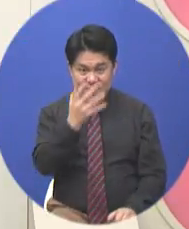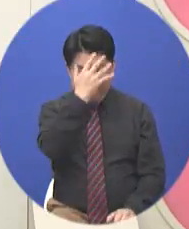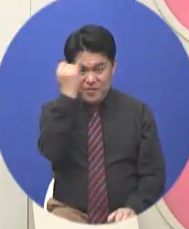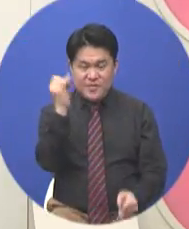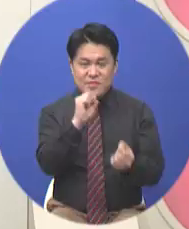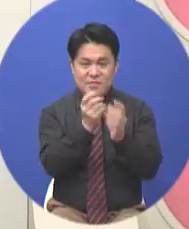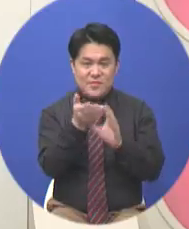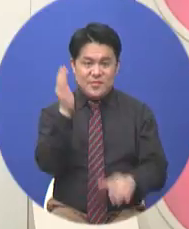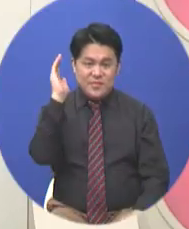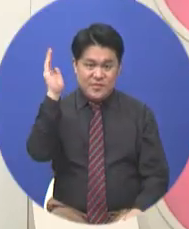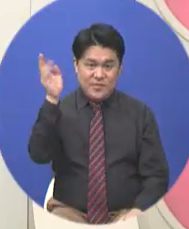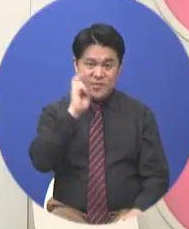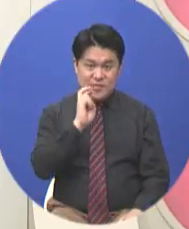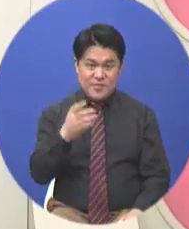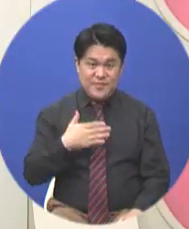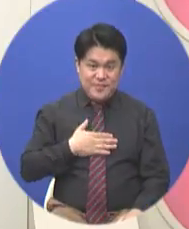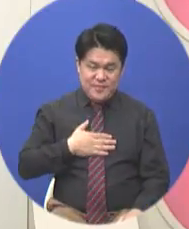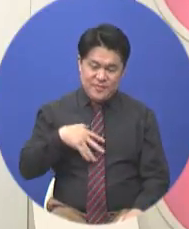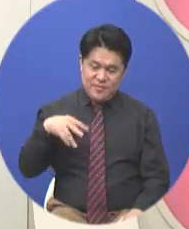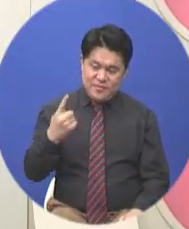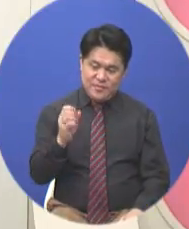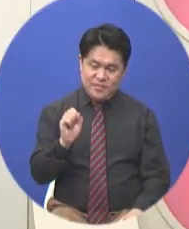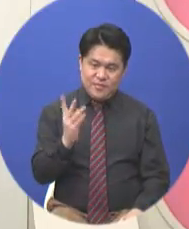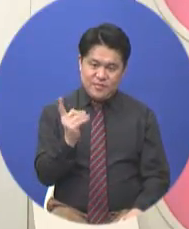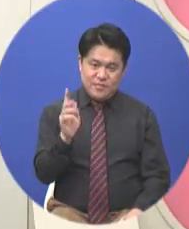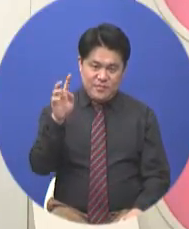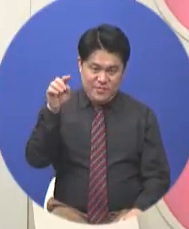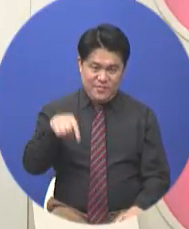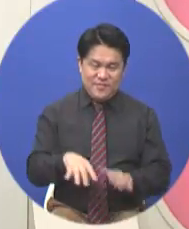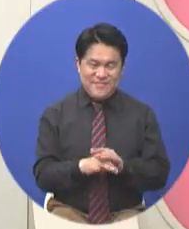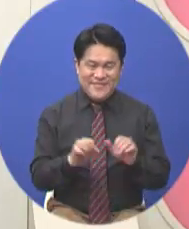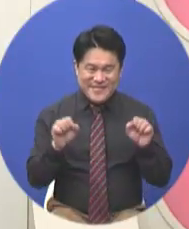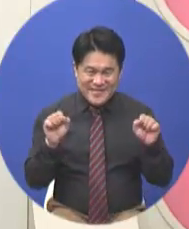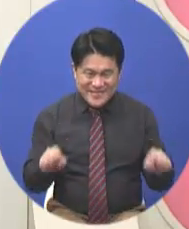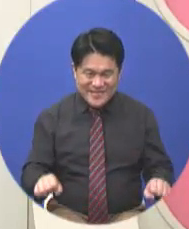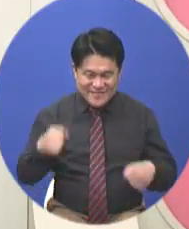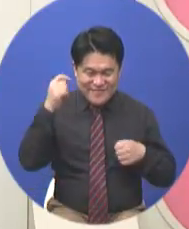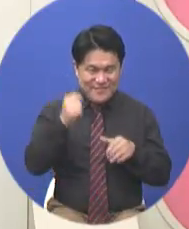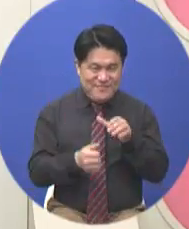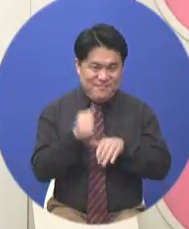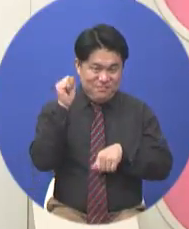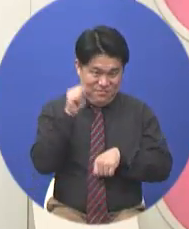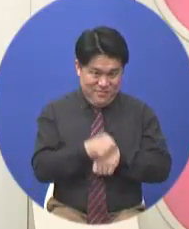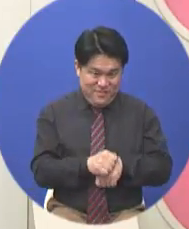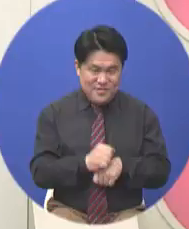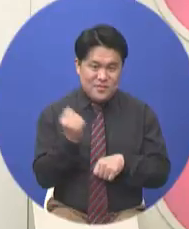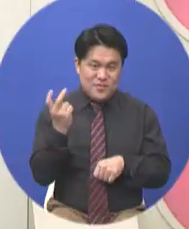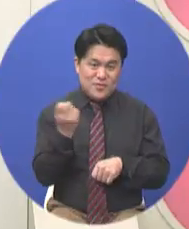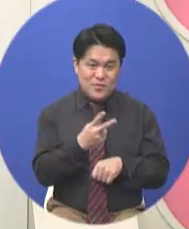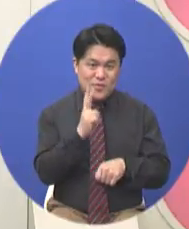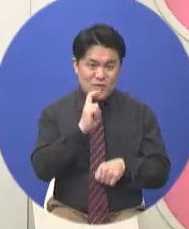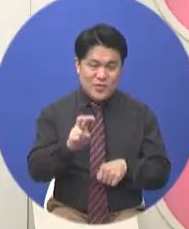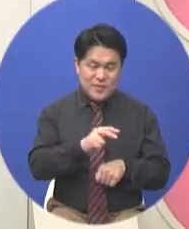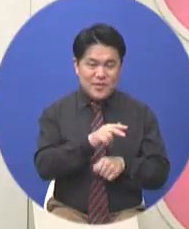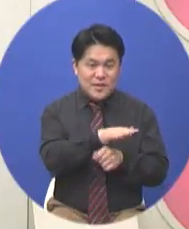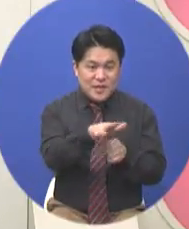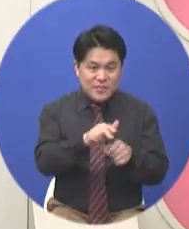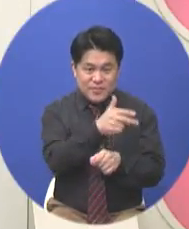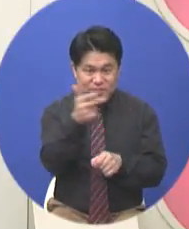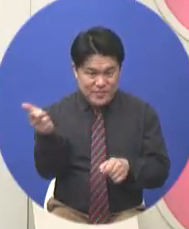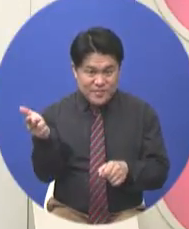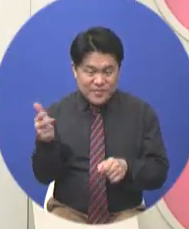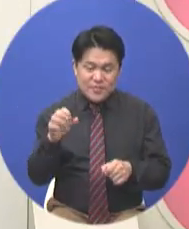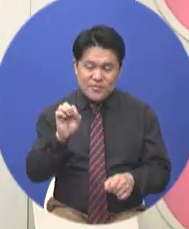사연의 송봉수. 안녕하세요. 톡톡 튀는 배우 사랑은 무지개 유다은 인사드리겠습니다. 전화 한